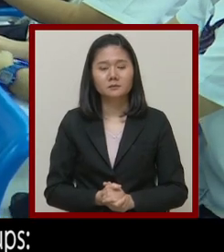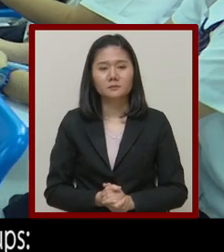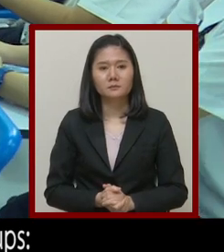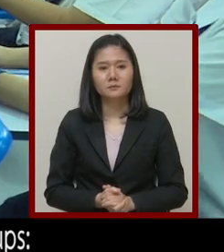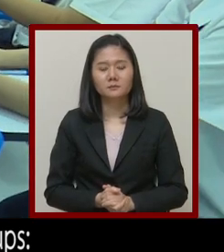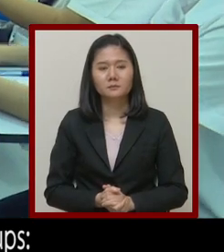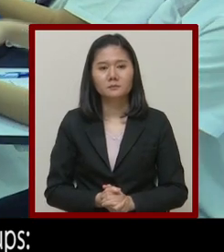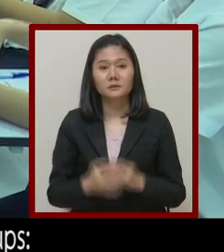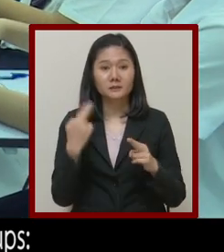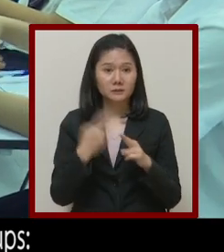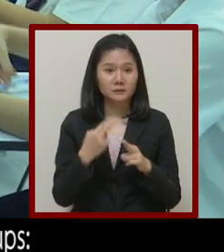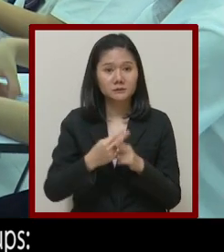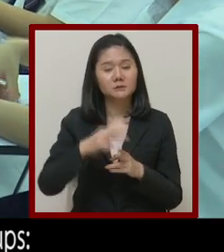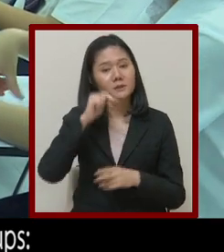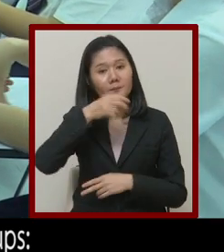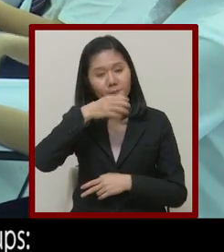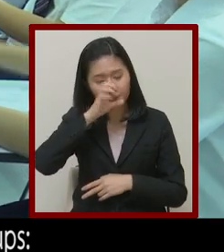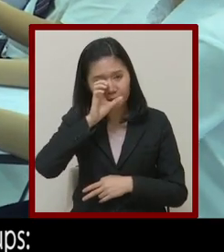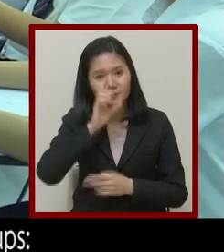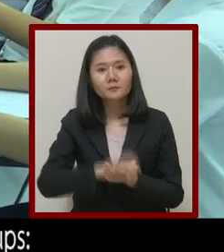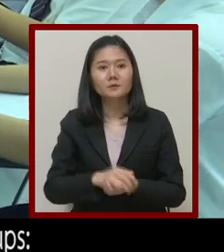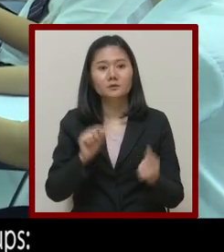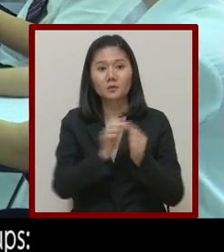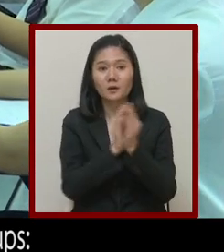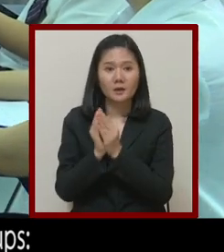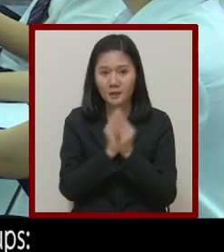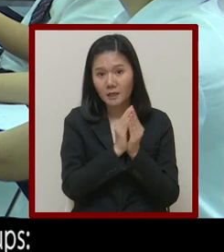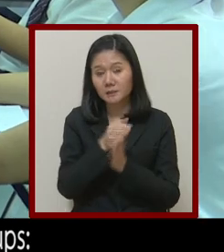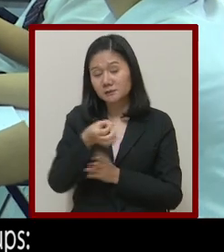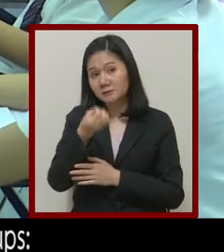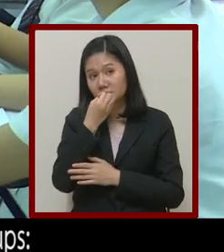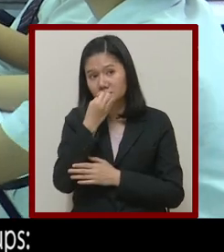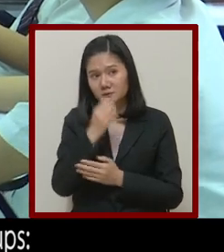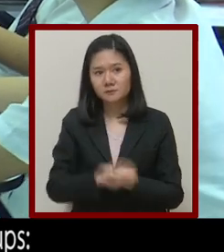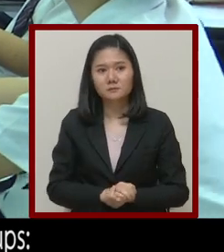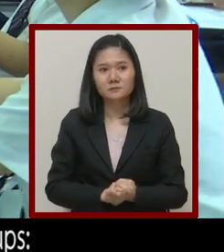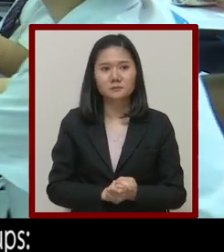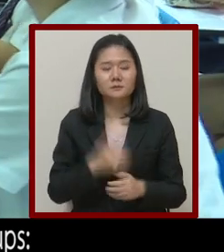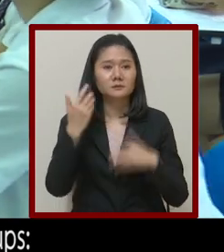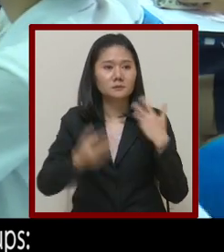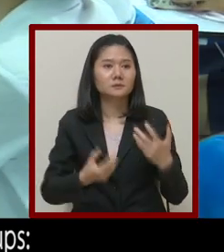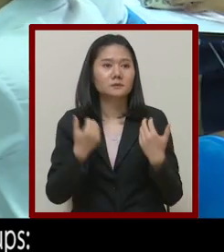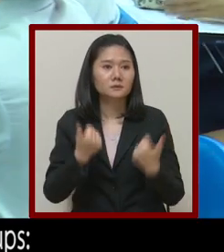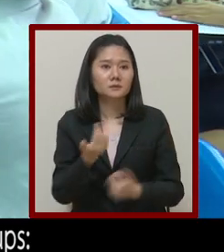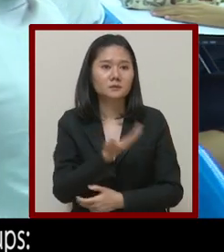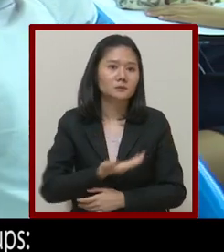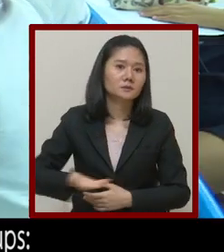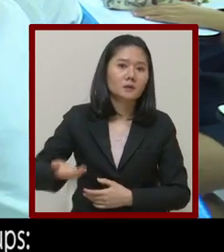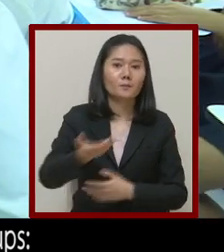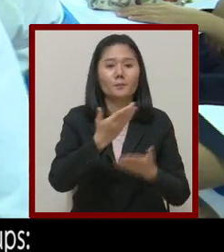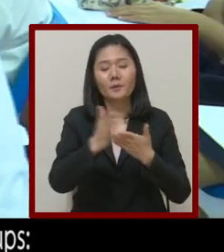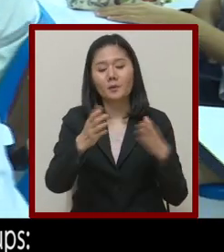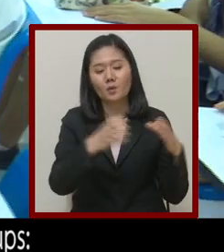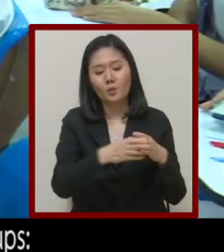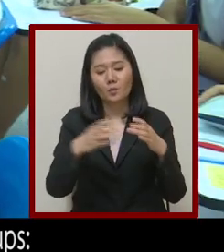แจกให้แล้วนะคะทั้งชื่อของเครื่องดื่มสมุนไพรแล้วก็อาหารสมุนไพรนะในกิจกรรมที่ให้เรานั้นได้แ